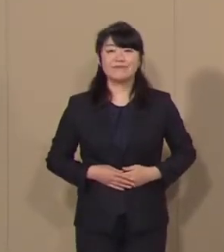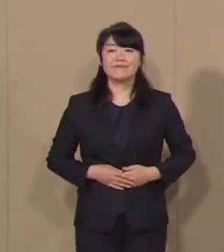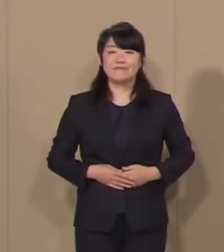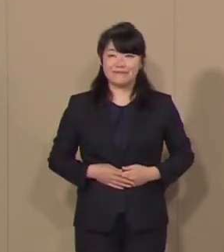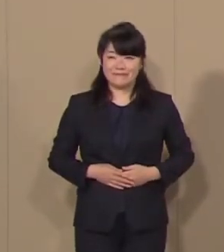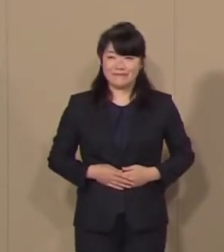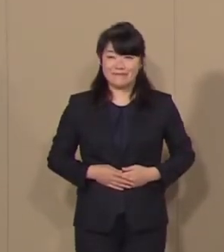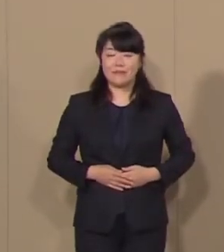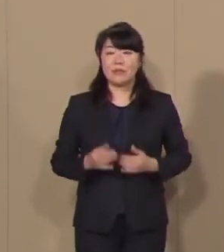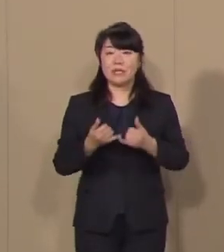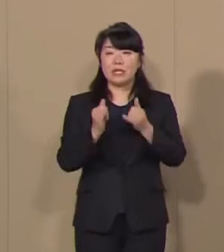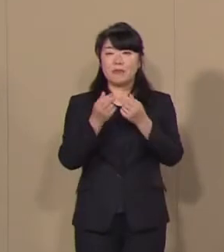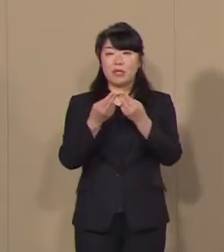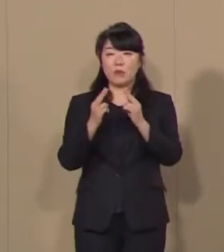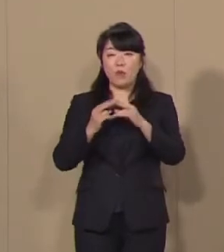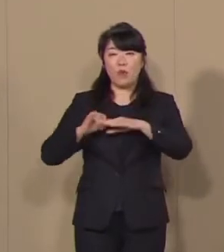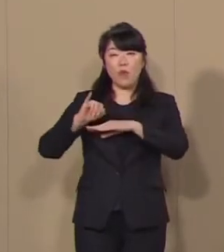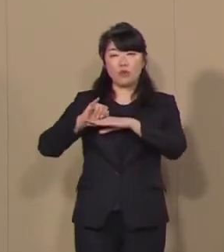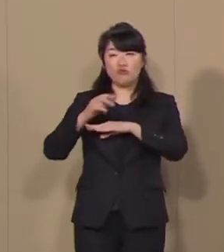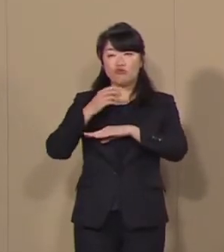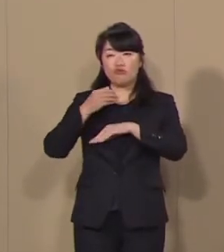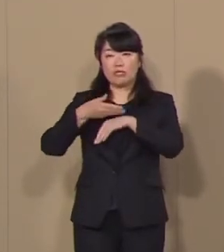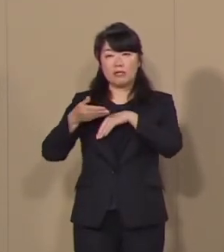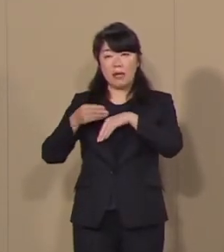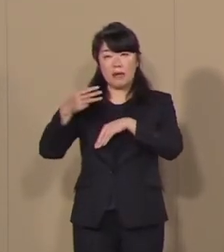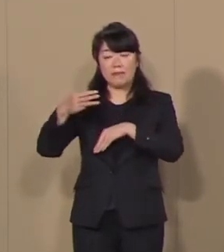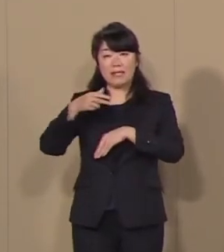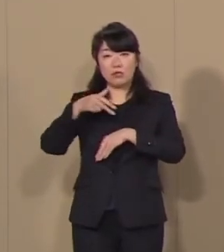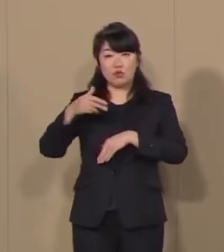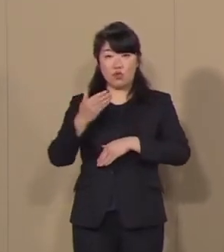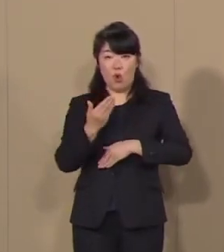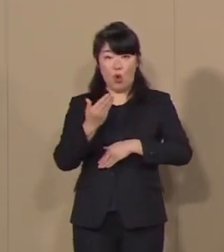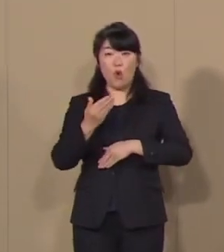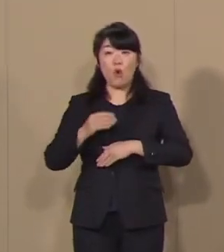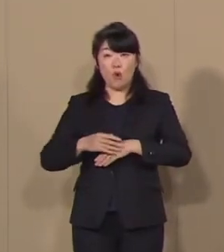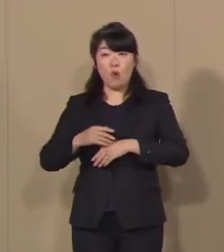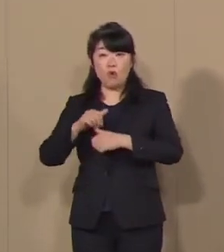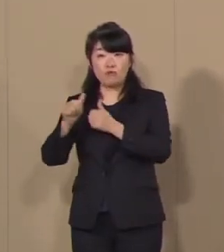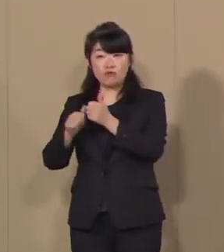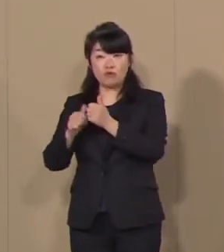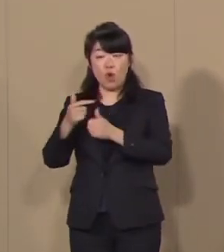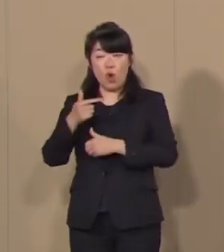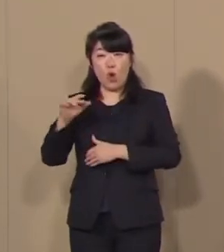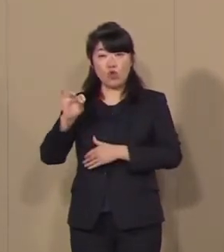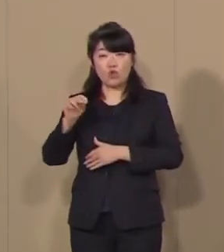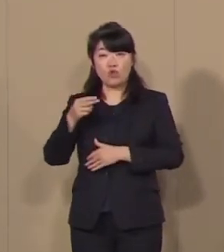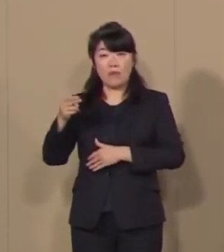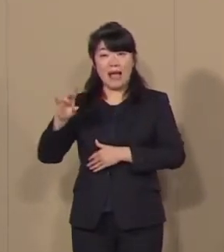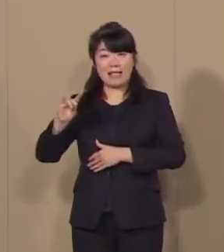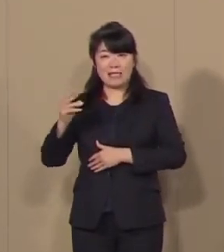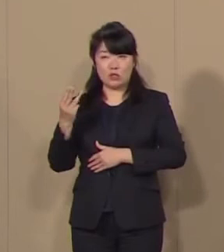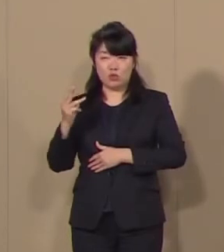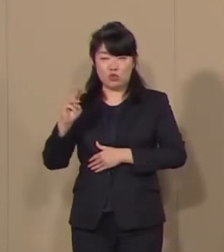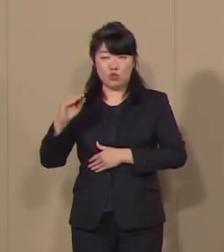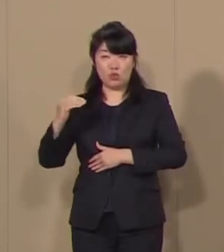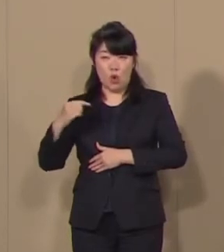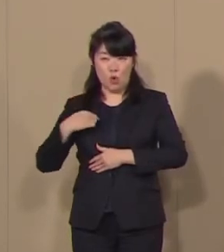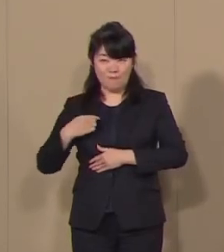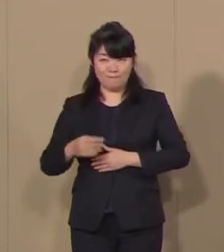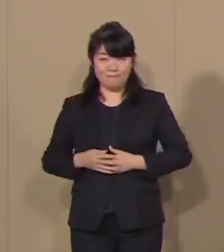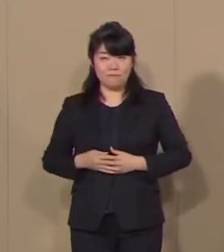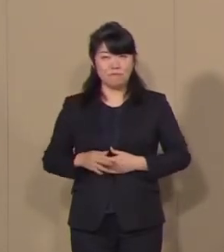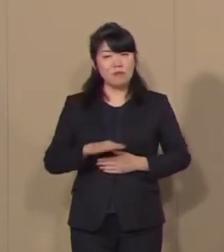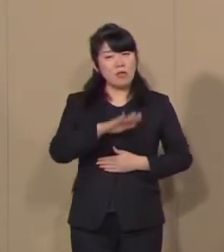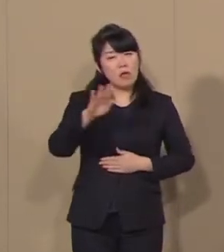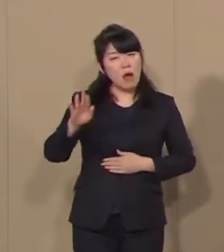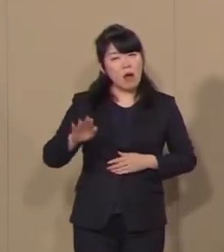今日は社民党党首福島みずほです社民党副党首の大つばき優子です皆さん暮らしはどうです